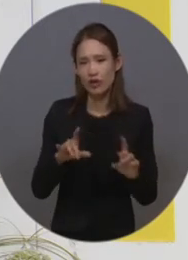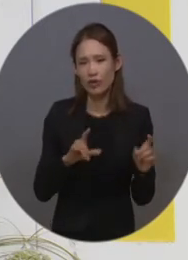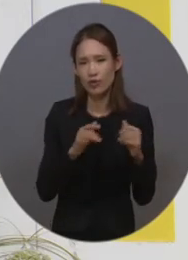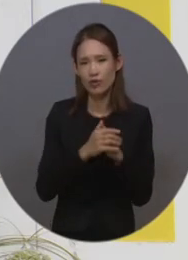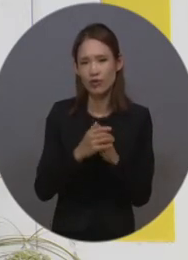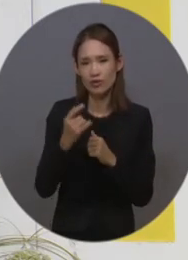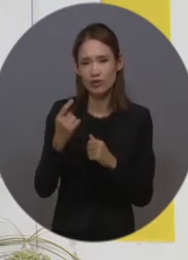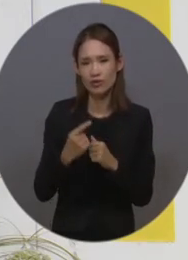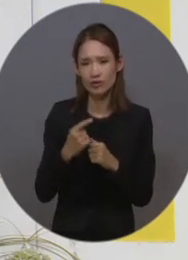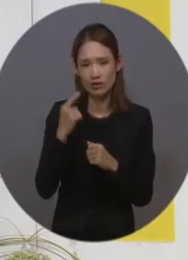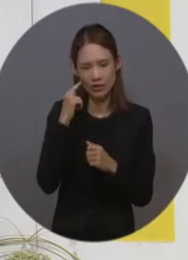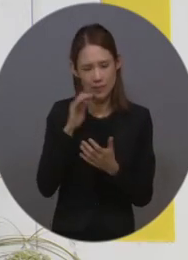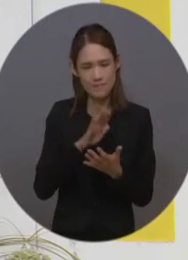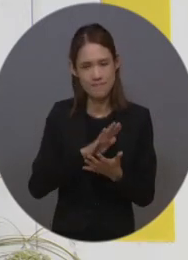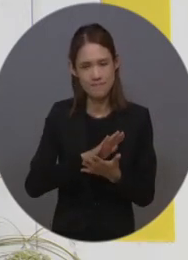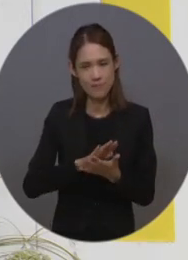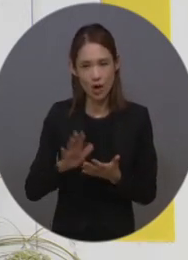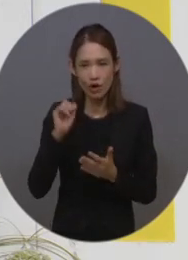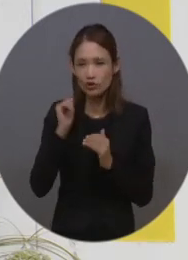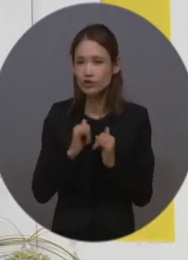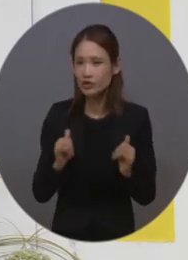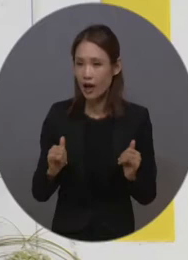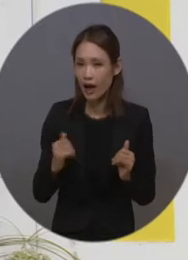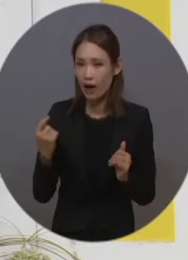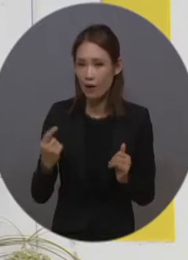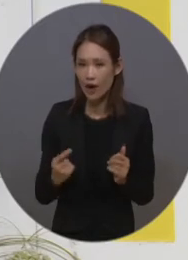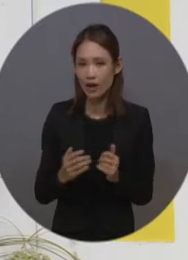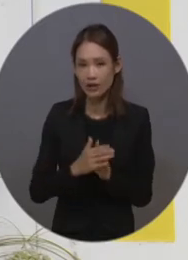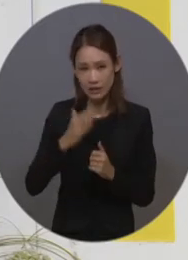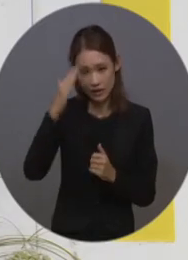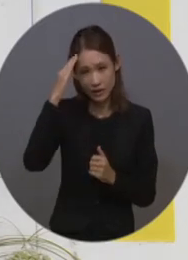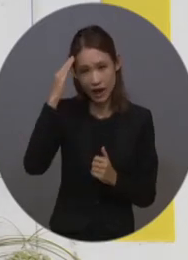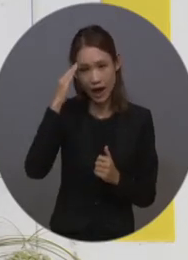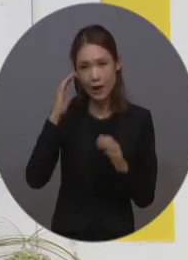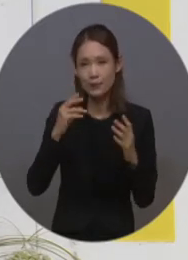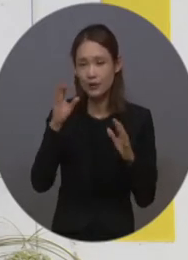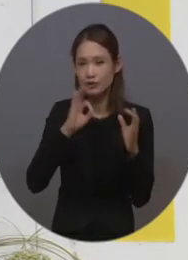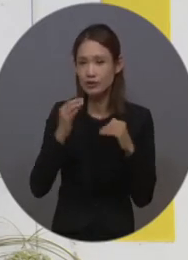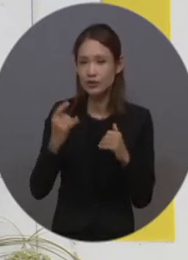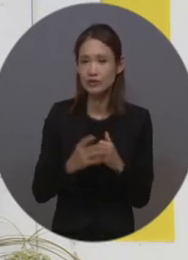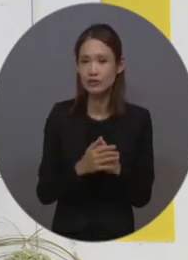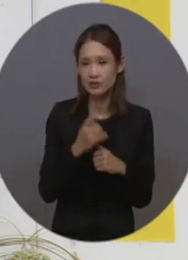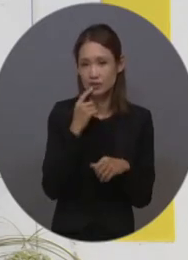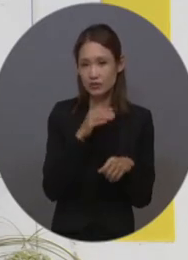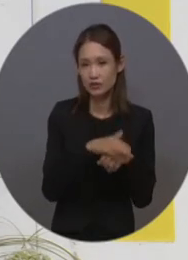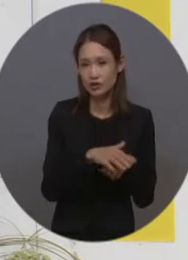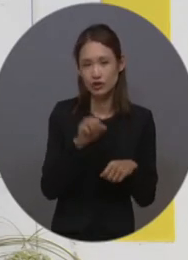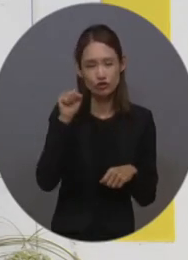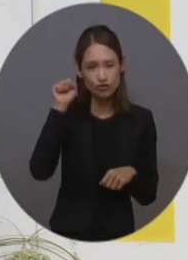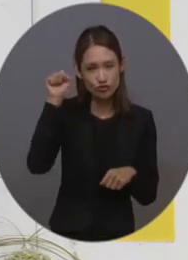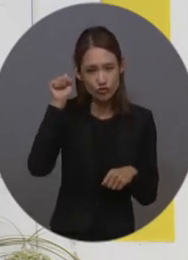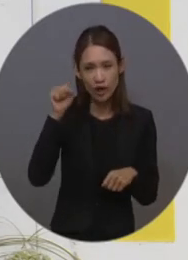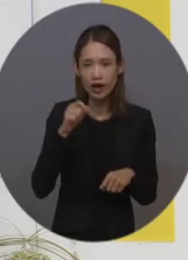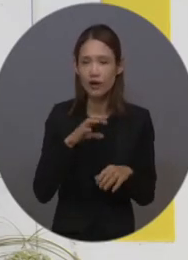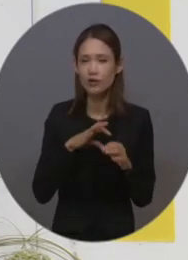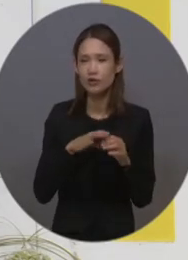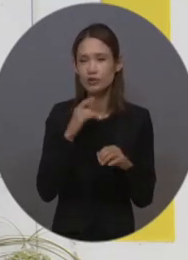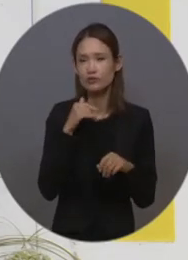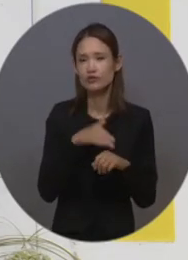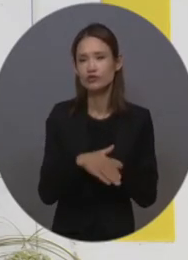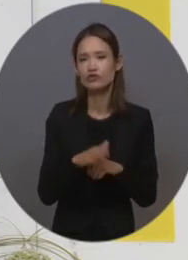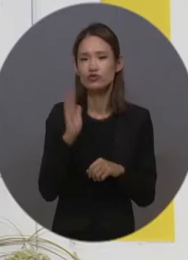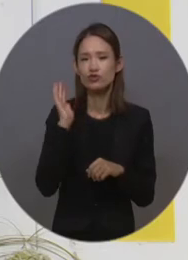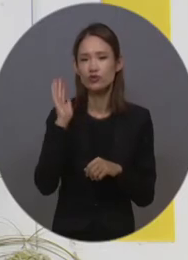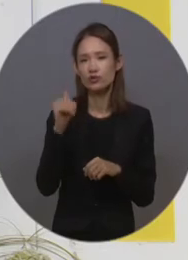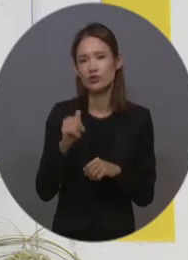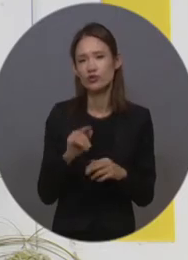나올 때는 아주 평화주의자가 돼서 나왔죠. 네. 그리고 우리 대한민국을 찾아서 그 당시 이제 민주화 투쟁을 통해서 민주주의를 이룬 대통령을